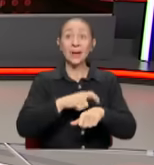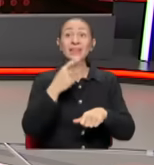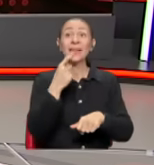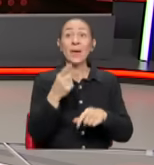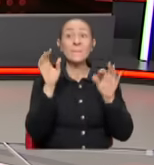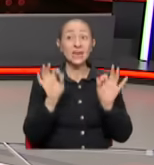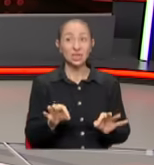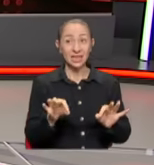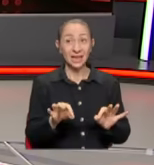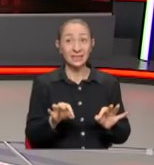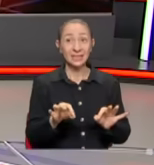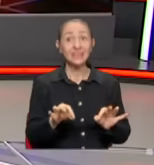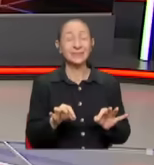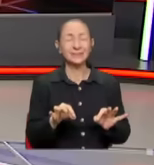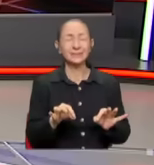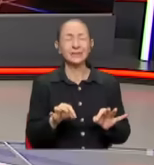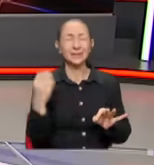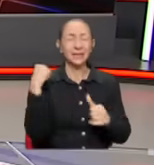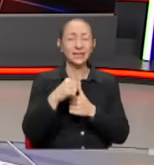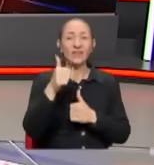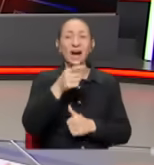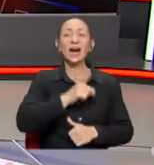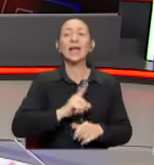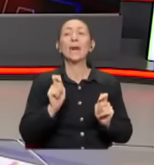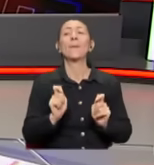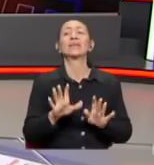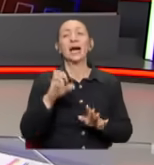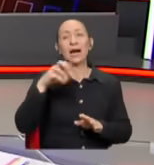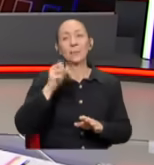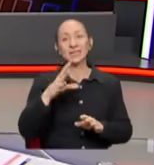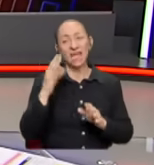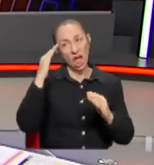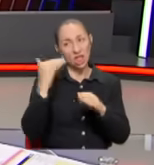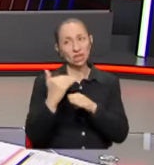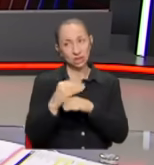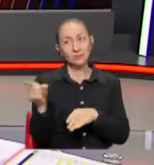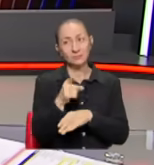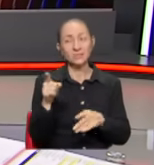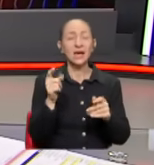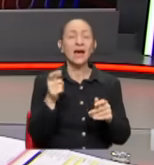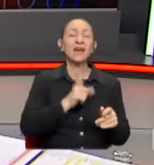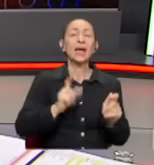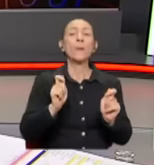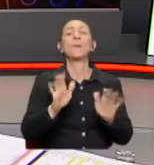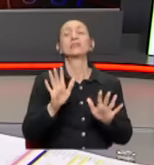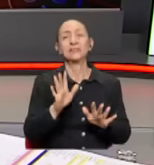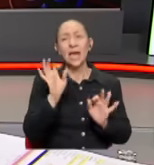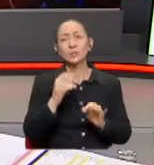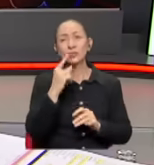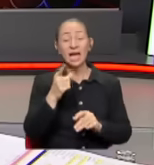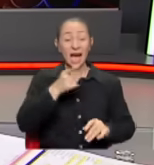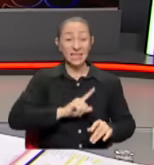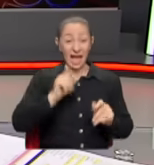da demeye başladılar. Evet, Yeniden Refah'ta aday çıkarmaz. AK Partisi ile anlaşır. Çıkarmaz. Bunu da hep söylüyorum. Şimdi